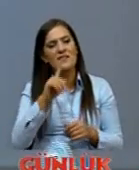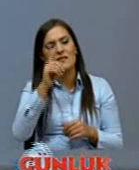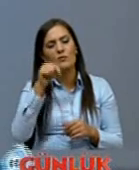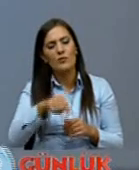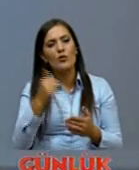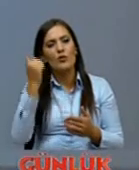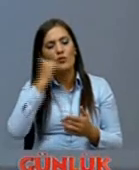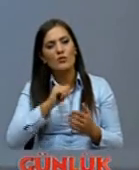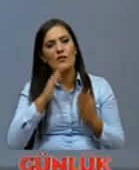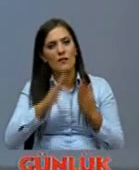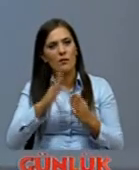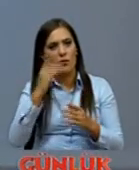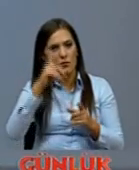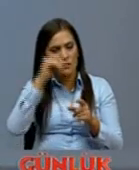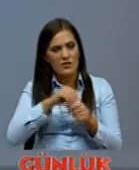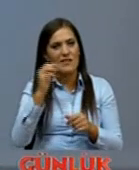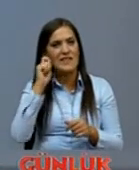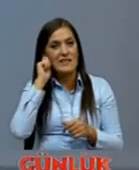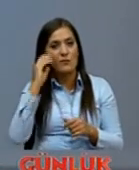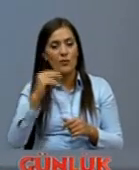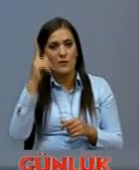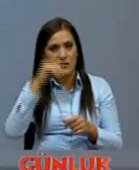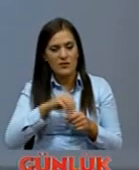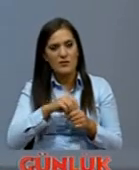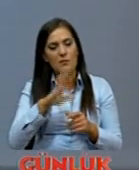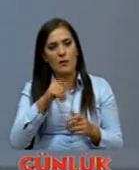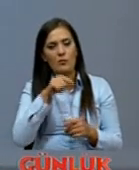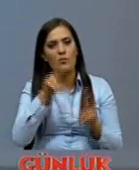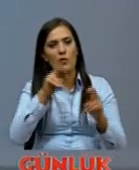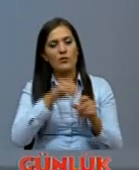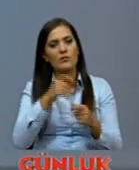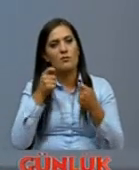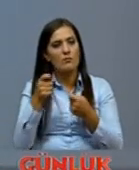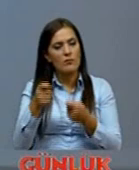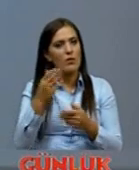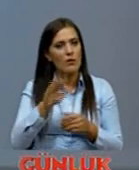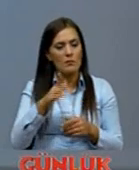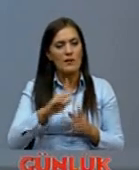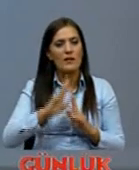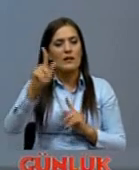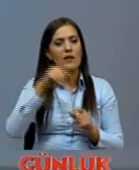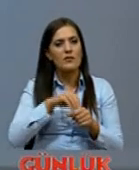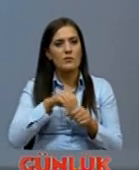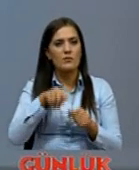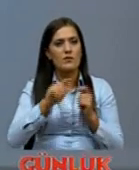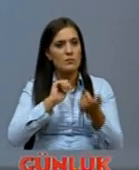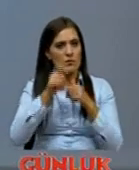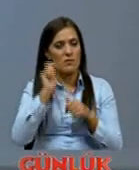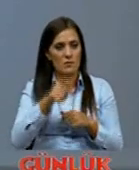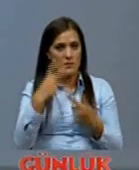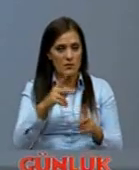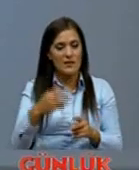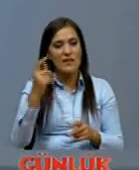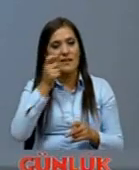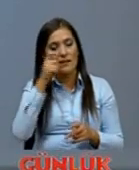bunu düzenli hale getirmek için, disiplinli hale getirmek için özendirilebilir bu konu. Öyle kesinlikle, değil mi? Kesinlikle, kesinlikle çalışabilirler. İleride bu sporu yapabilirsin. Evet.